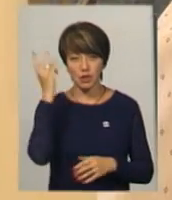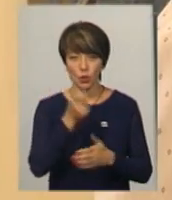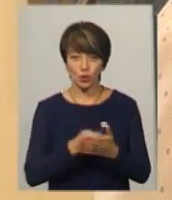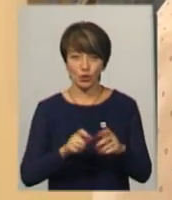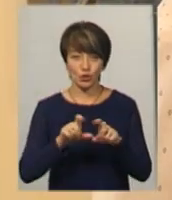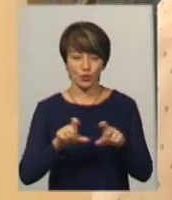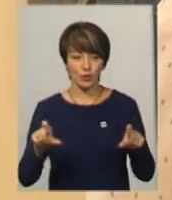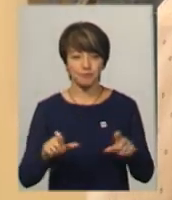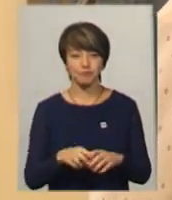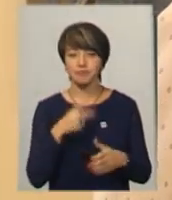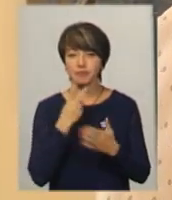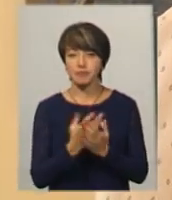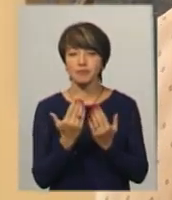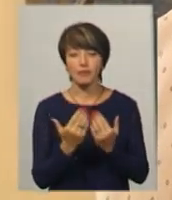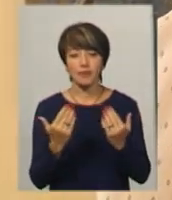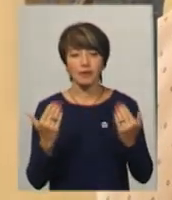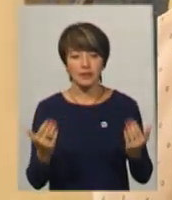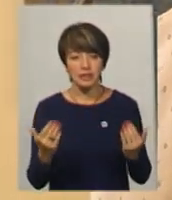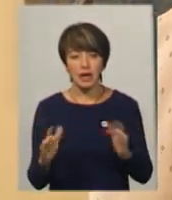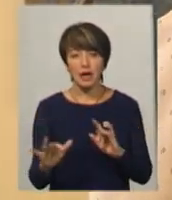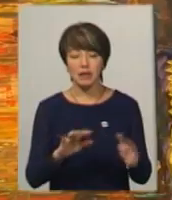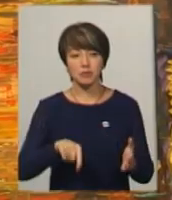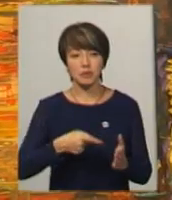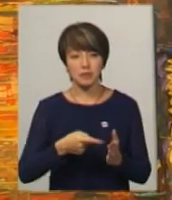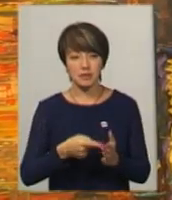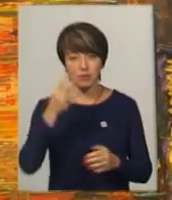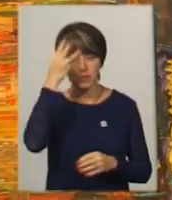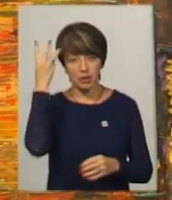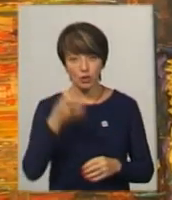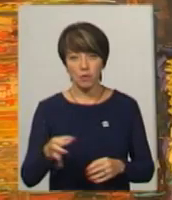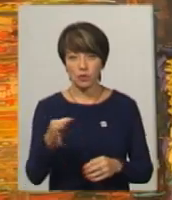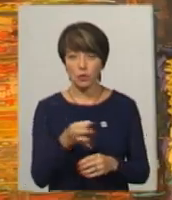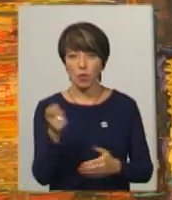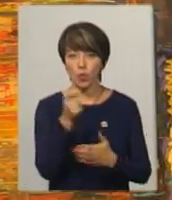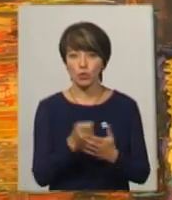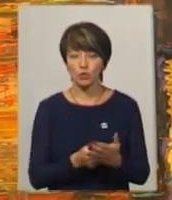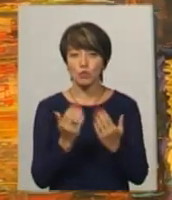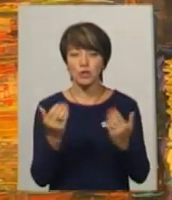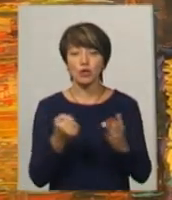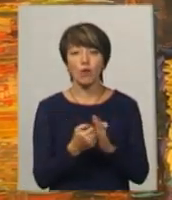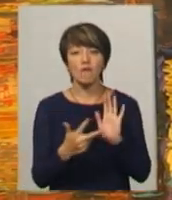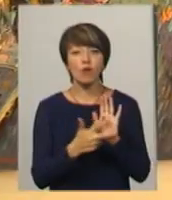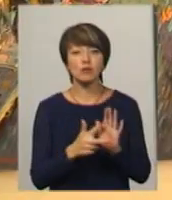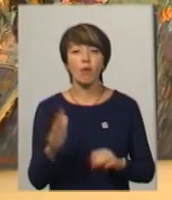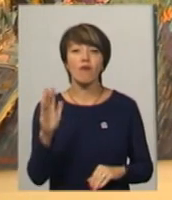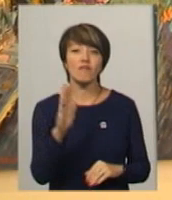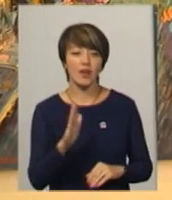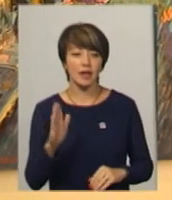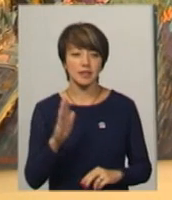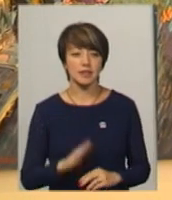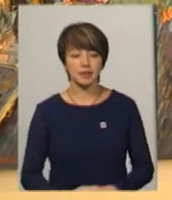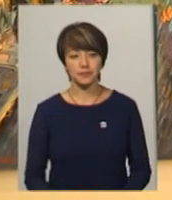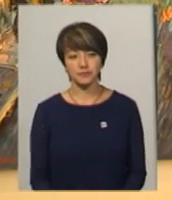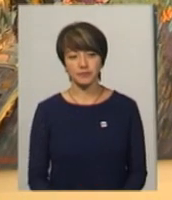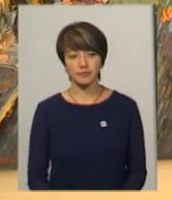школа». Переглянути виставку Сергія Овчарука «Ритми міста» у Хмельницькому обласному художньому музеї можна до 8 вересня. Тетяна Ворожцова, Дем'ян